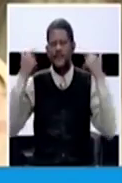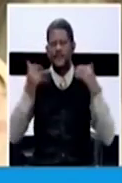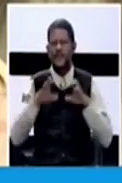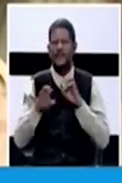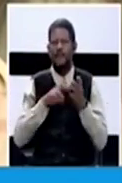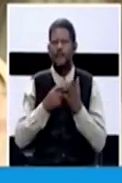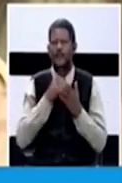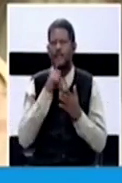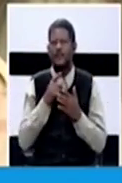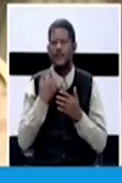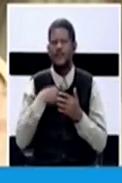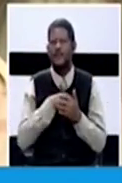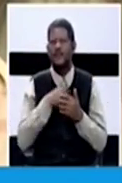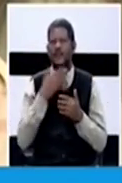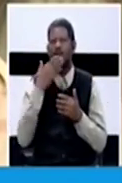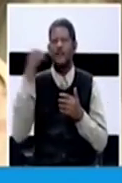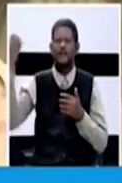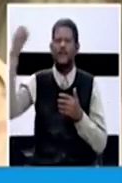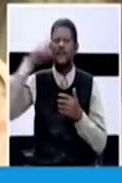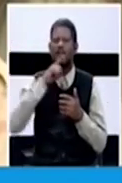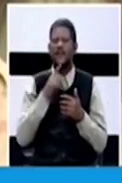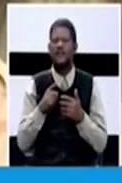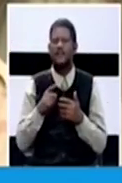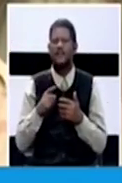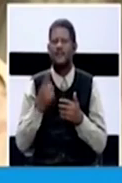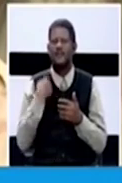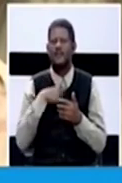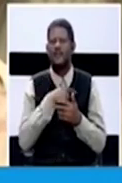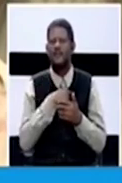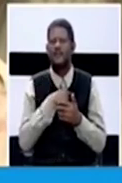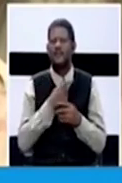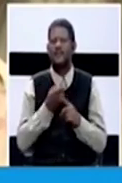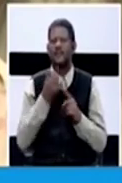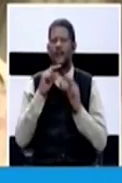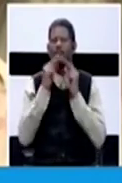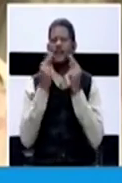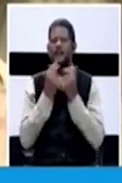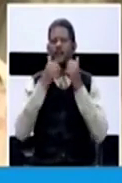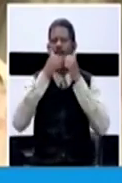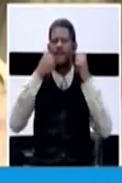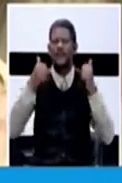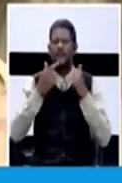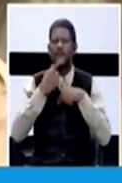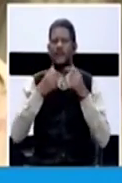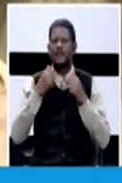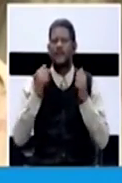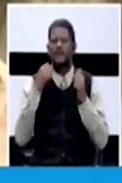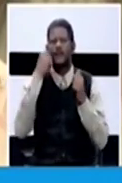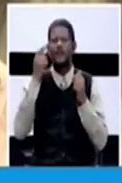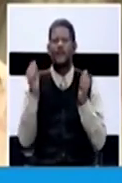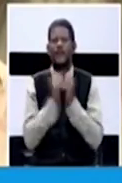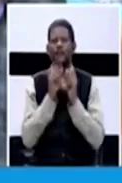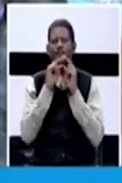እዩ ተኻ ንሕና ኣብ ፀጋዩ ንሕና ካብ ስድራ ቤት ተፈሊና ሎምለና ፅባሕ ካብ ስድራ ቤትና ከም ንሕወስ እየ